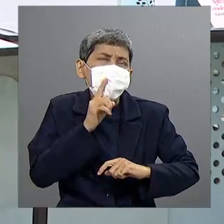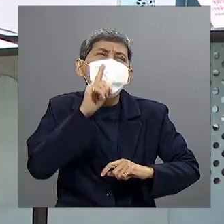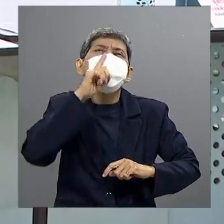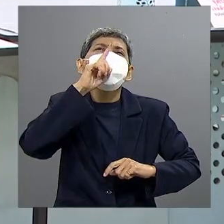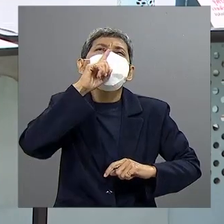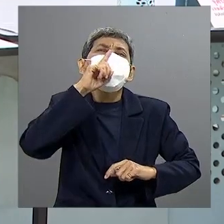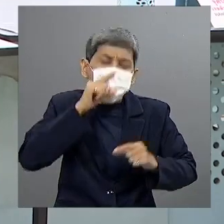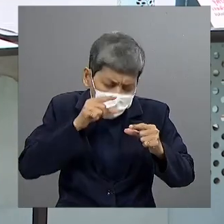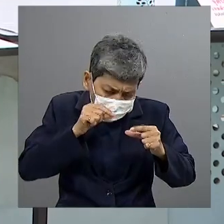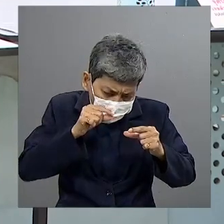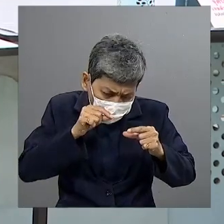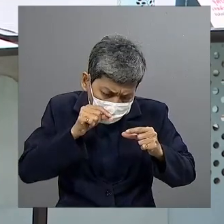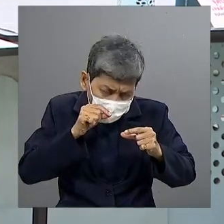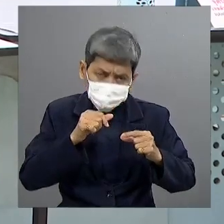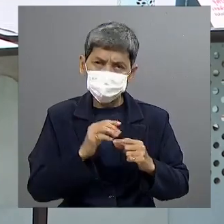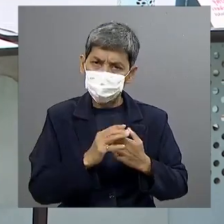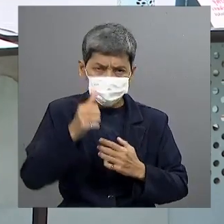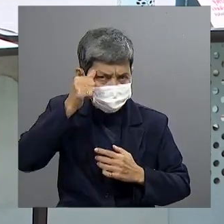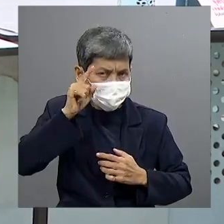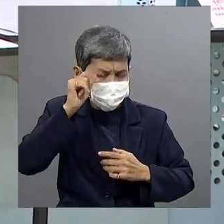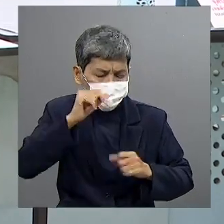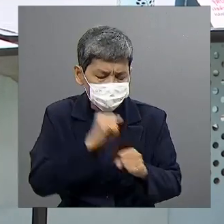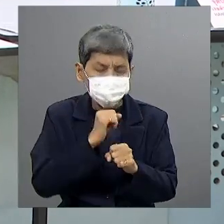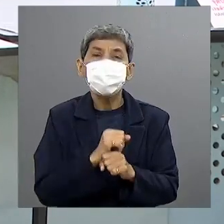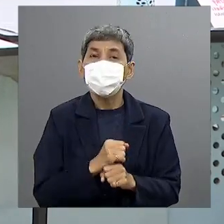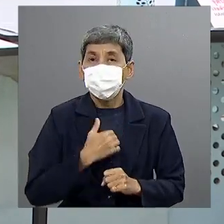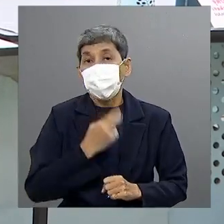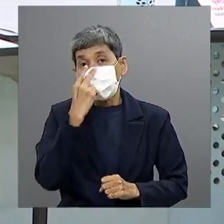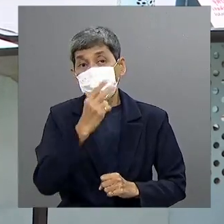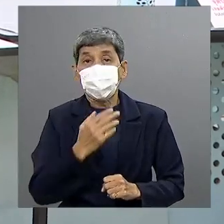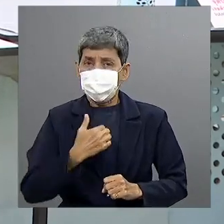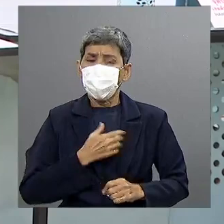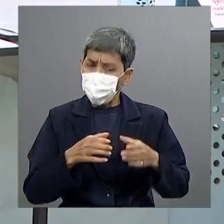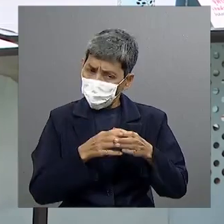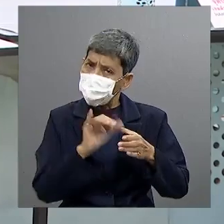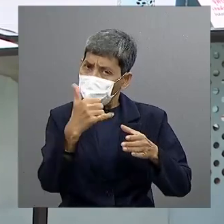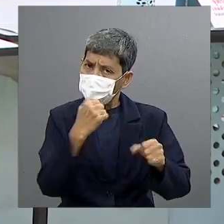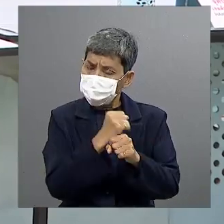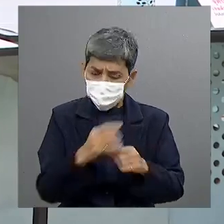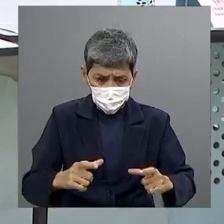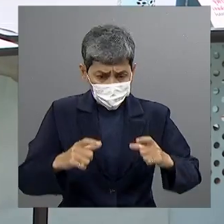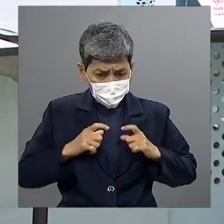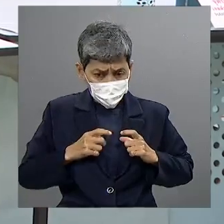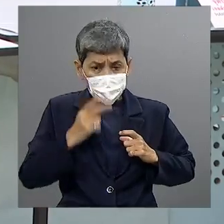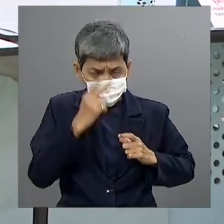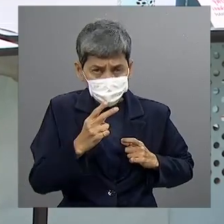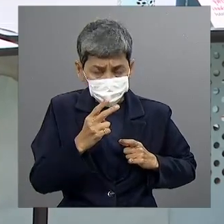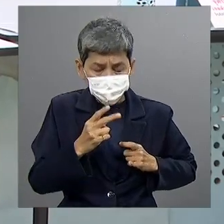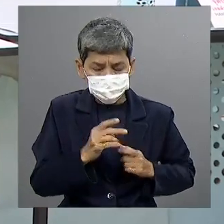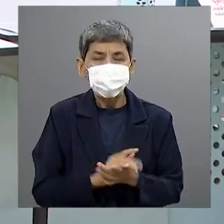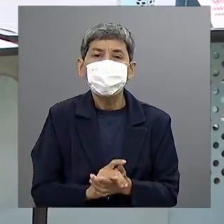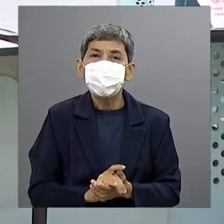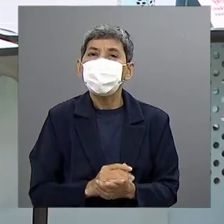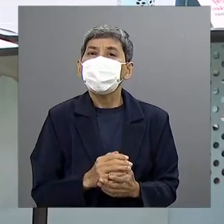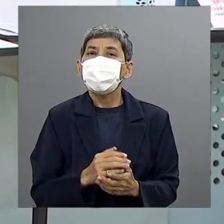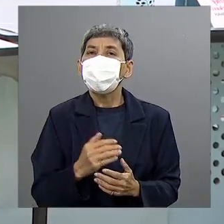รวจภายใน 1-2 วันค่ะเพราะว่าถือว่าพวกคุณเป็นกลุ่มเสี่ยงนะคะหลังจากที่ได้มีการประเมินในแบบสอบถามไปแล้วค่ะขณะเดียวกัน